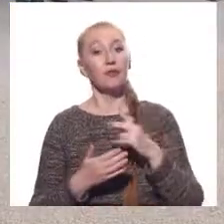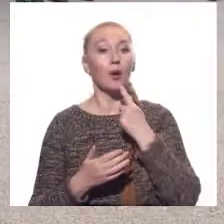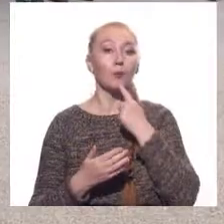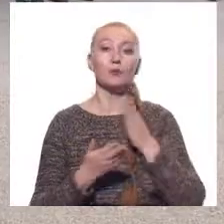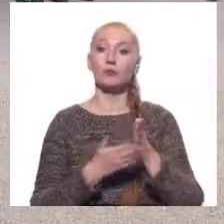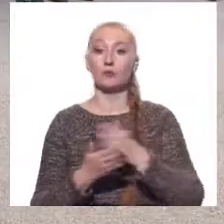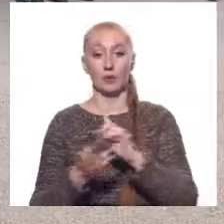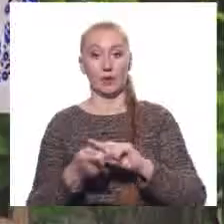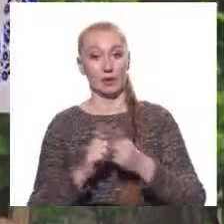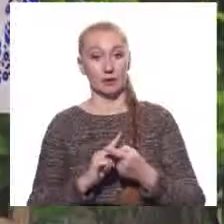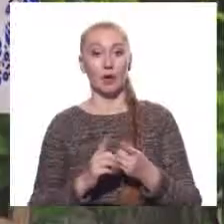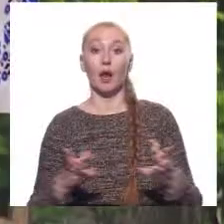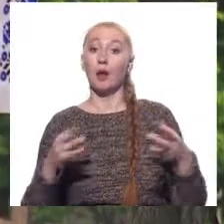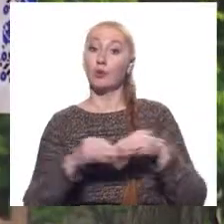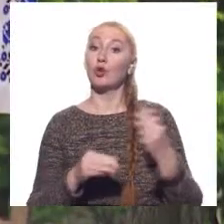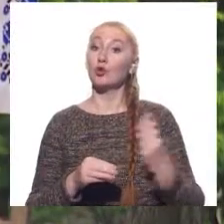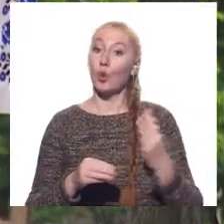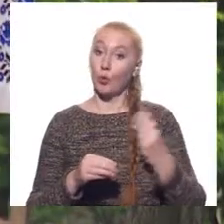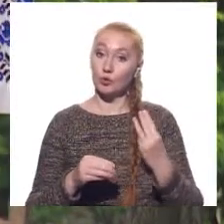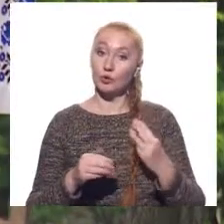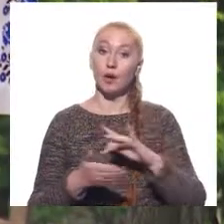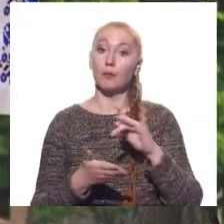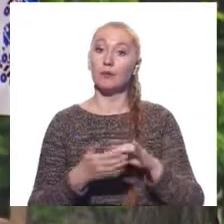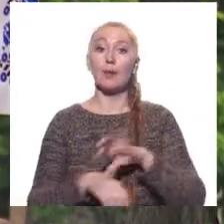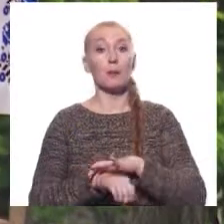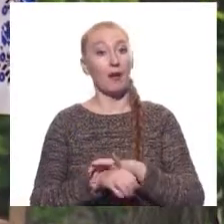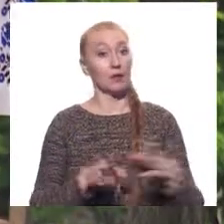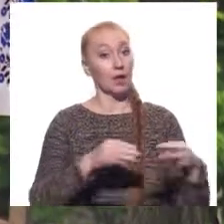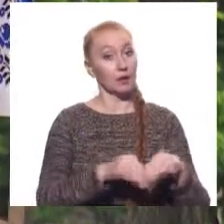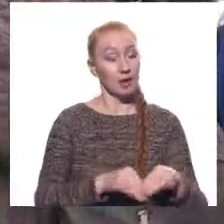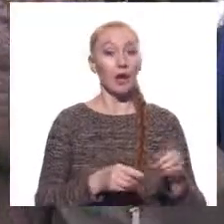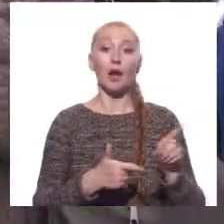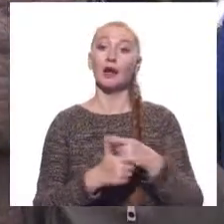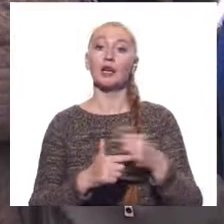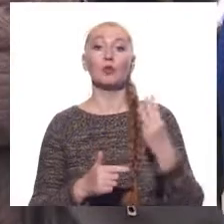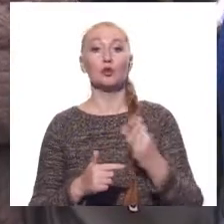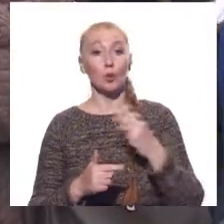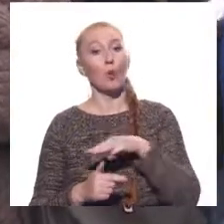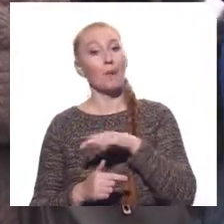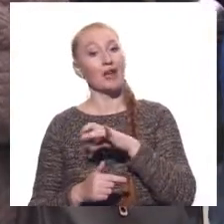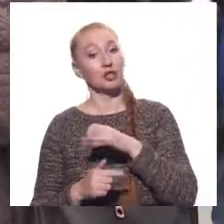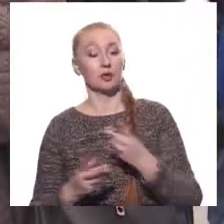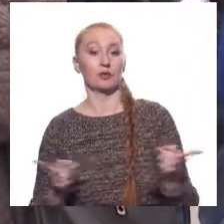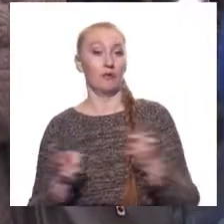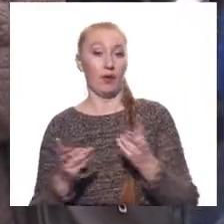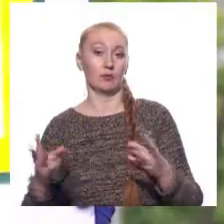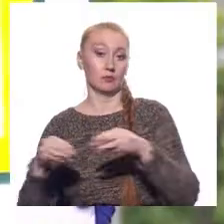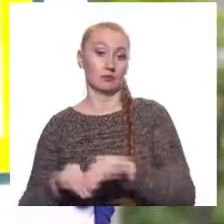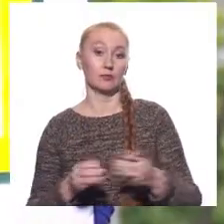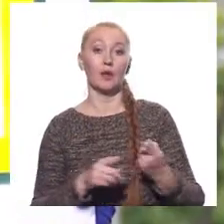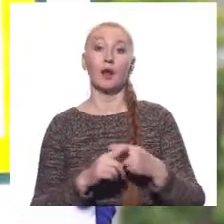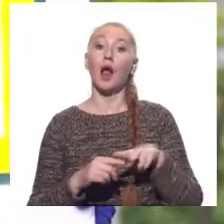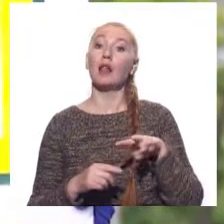запровадження таких змін. Приєднати Троїцьку громаду до міста Павлоград або об'єднати Троїцьку та Межирівську ОТГ. За словами